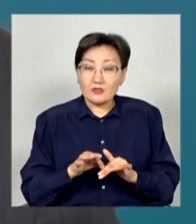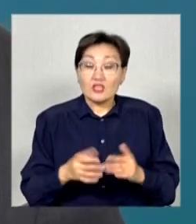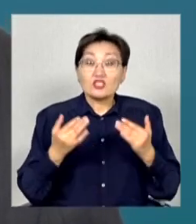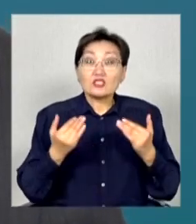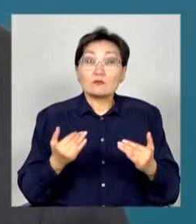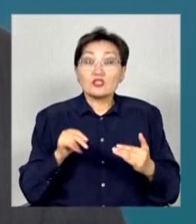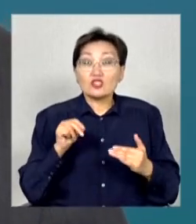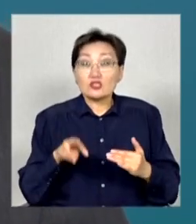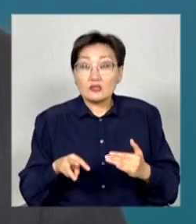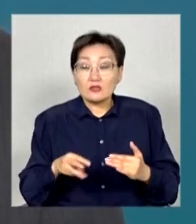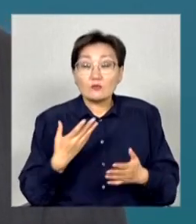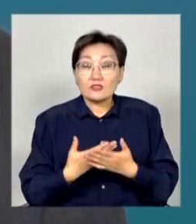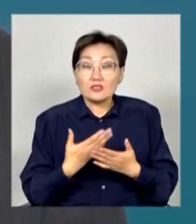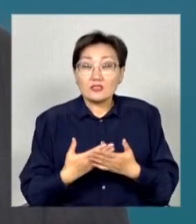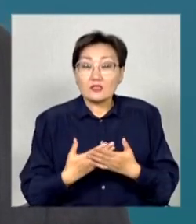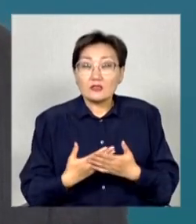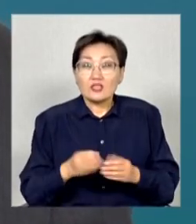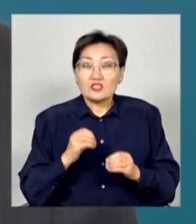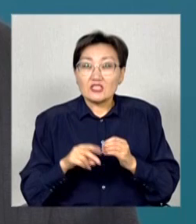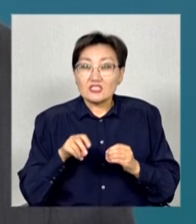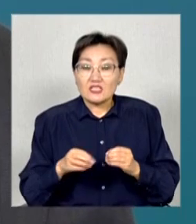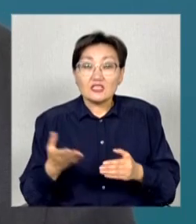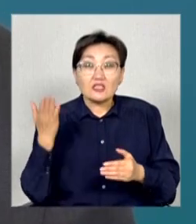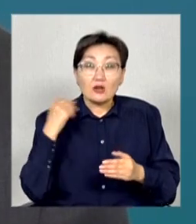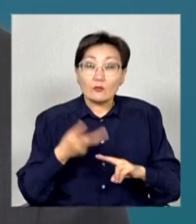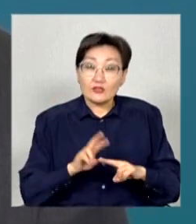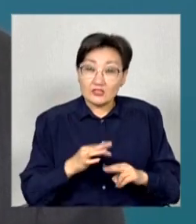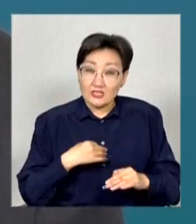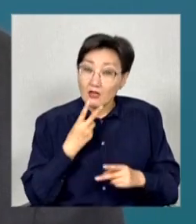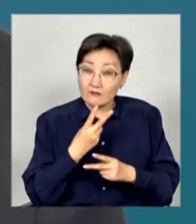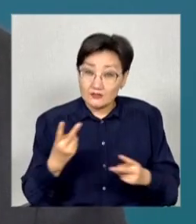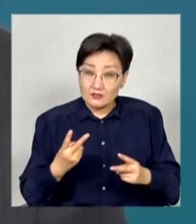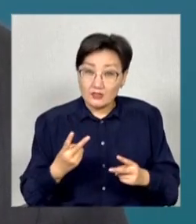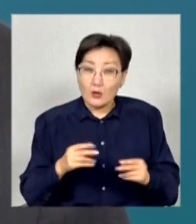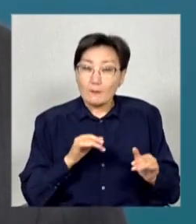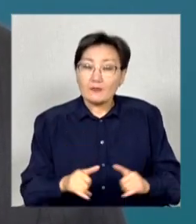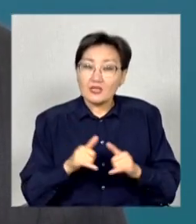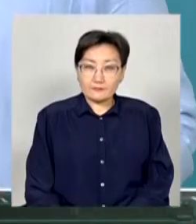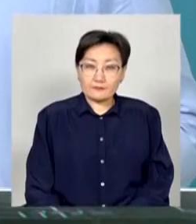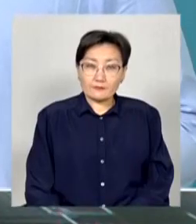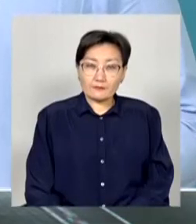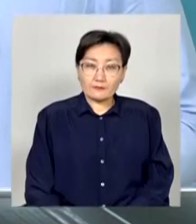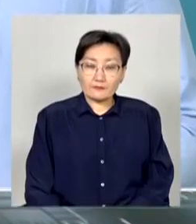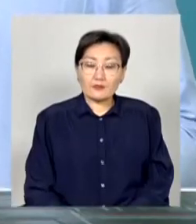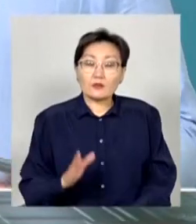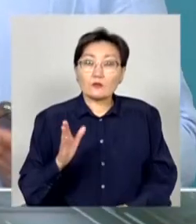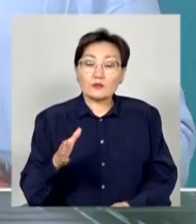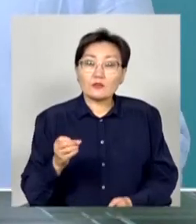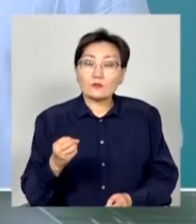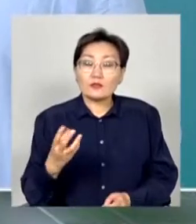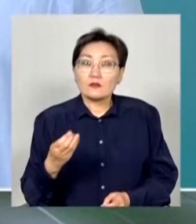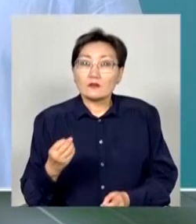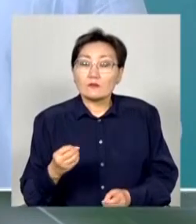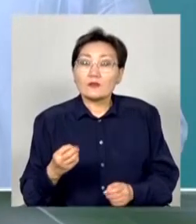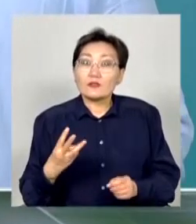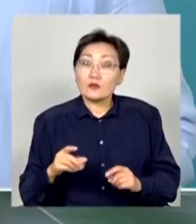сейчас, чем, например, 10 лет назад. Поэтому я вижу прогресс. Впереди у нас еще несколько